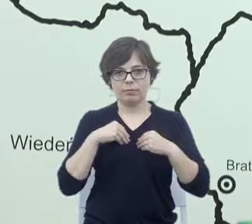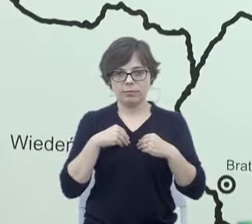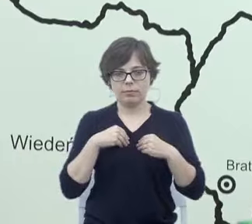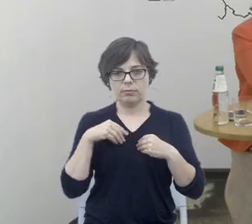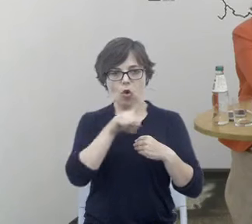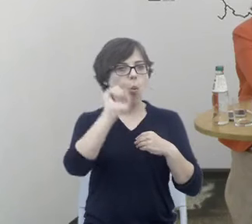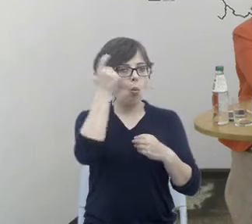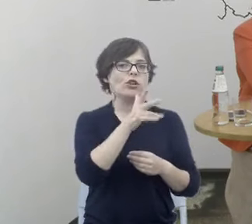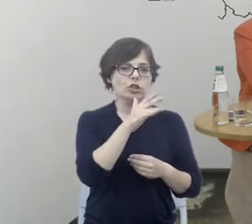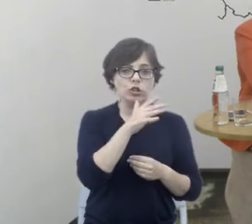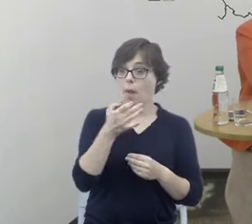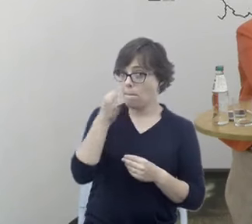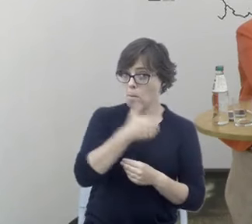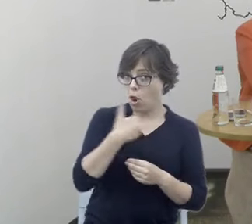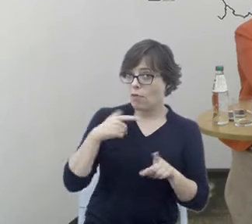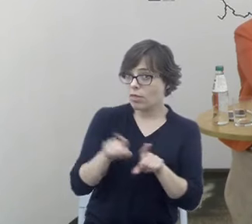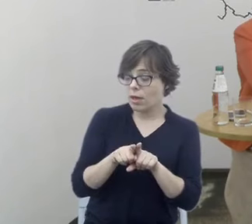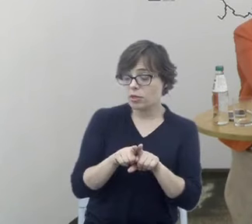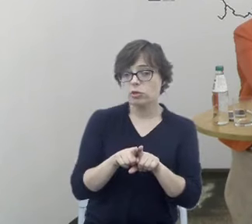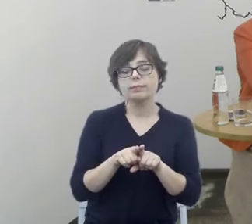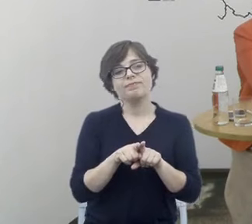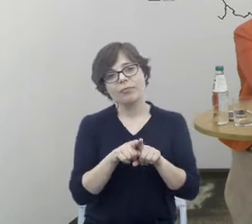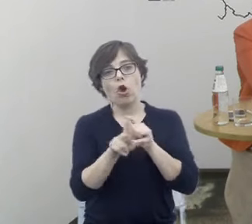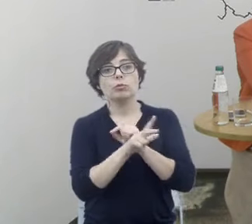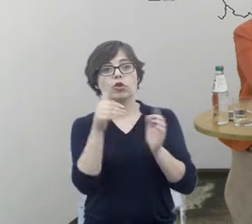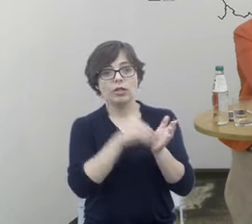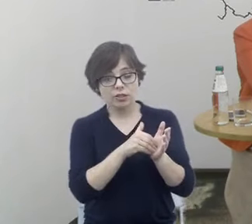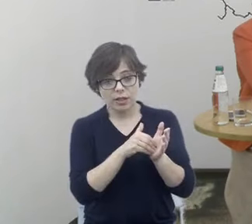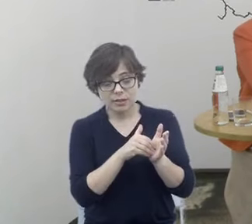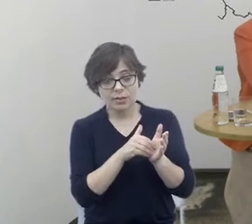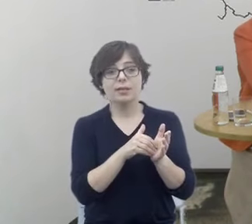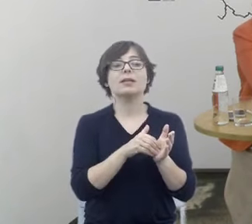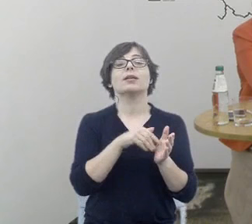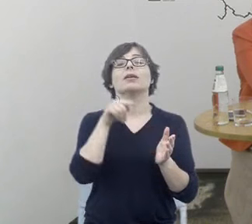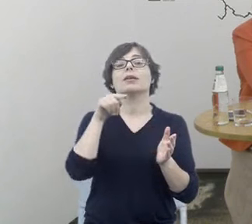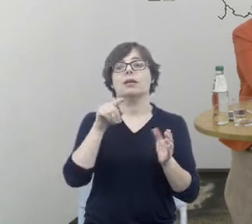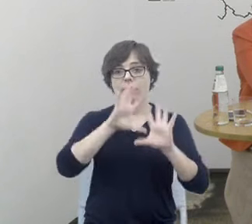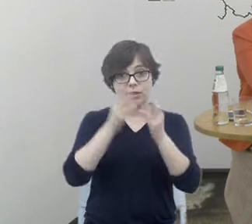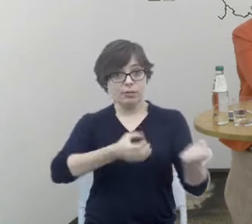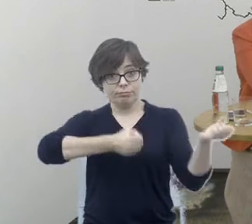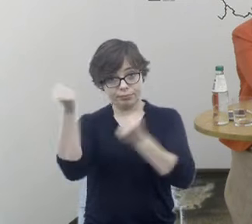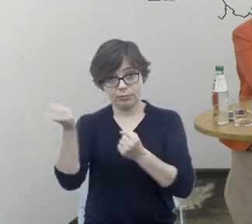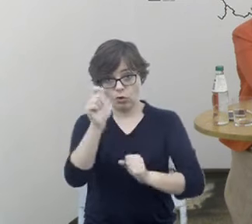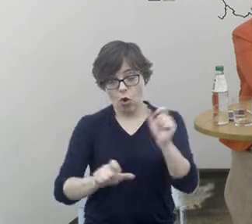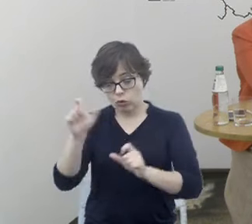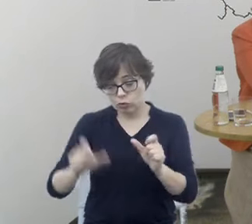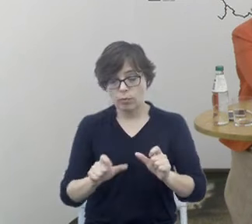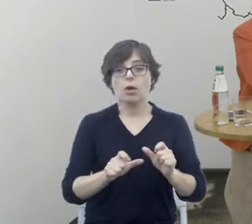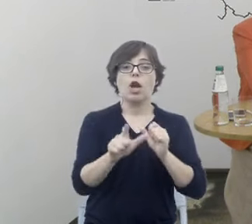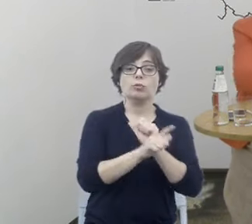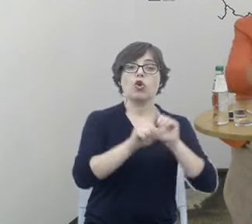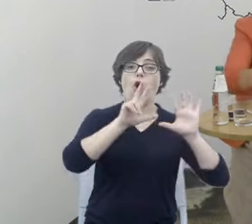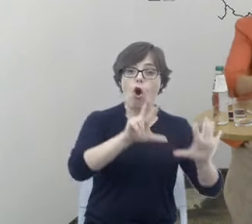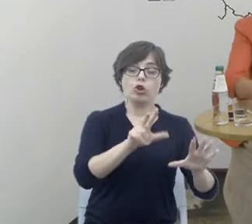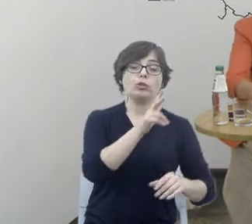nie? Na 80 tysięcy, 2 tysiące to Polacy, 78 to Żydzi na całym terenie okupacji sowieckiej.